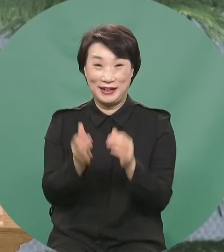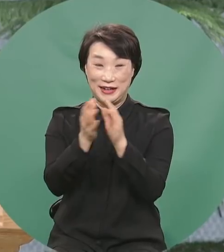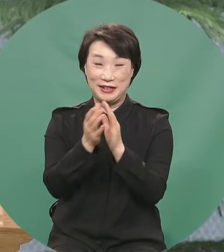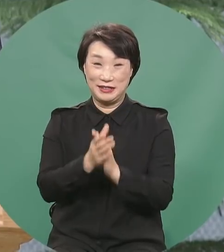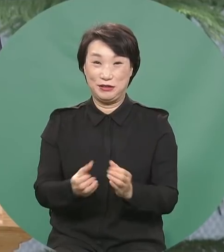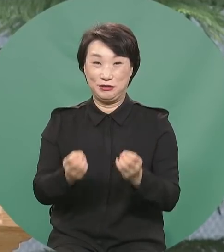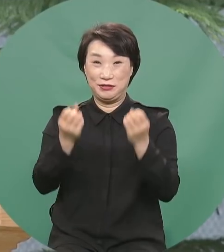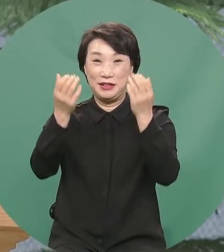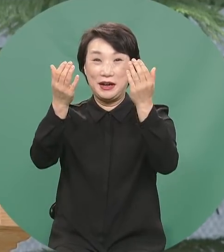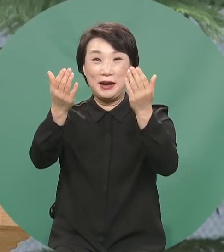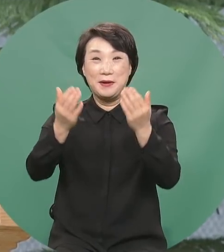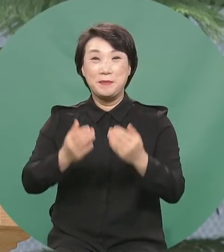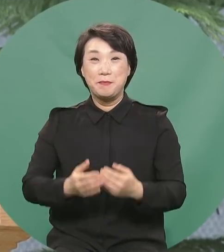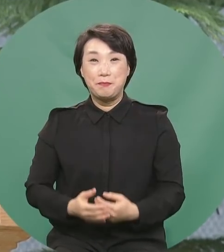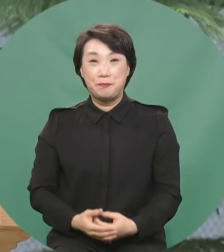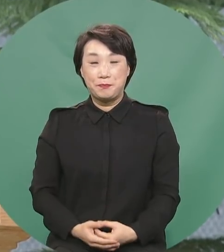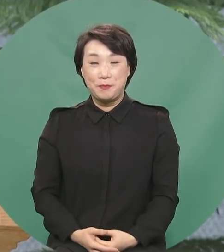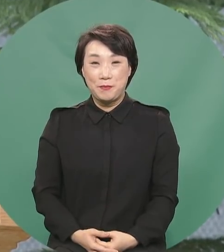할렐루야.